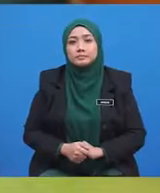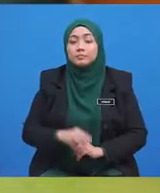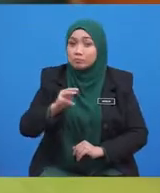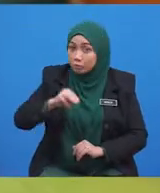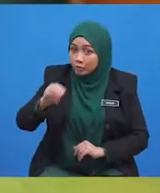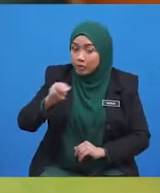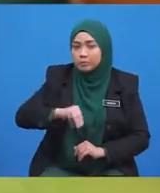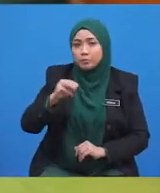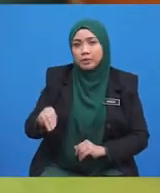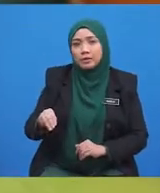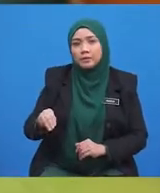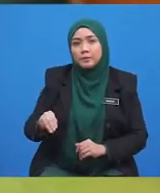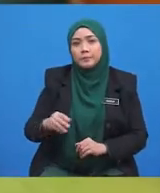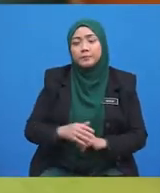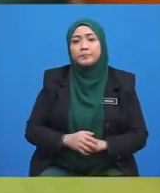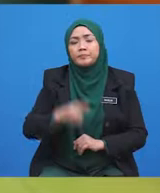Murid-murid,